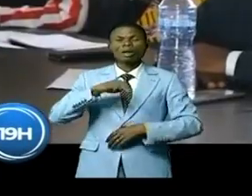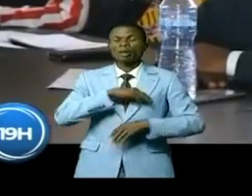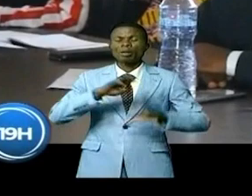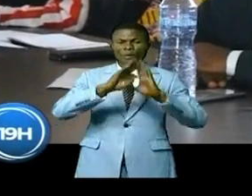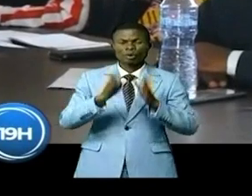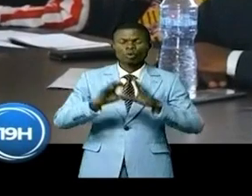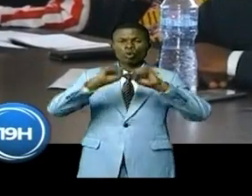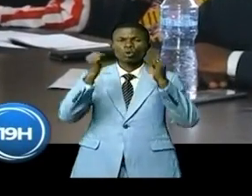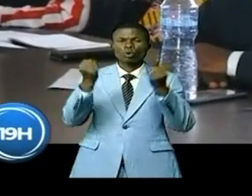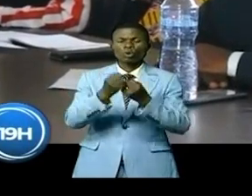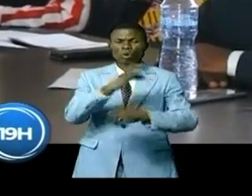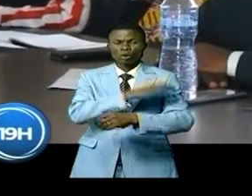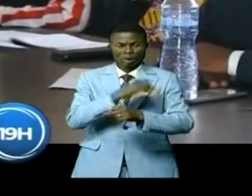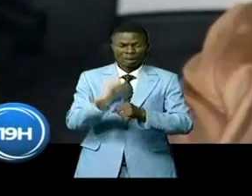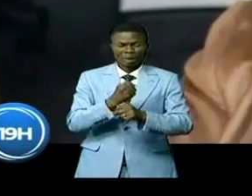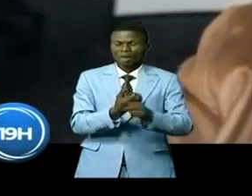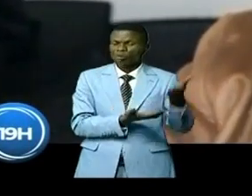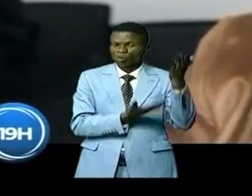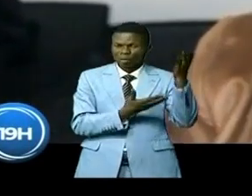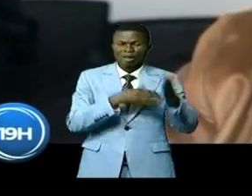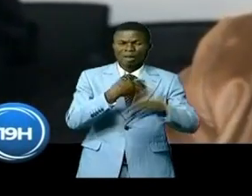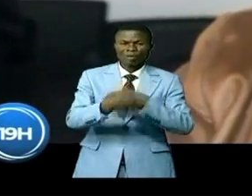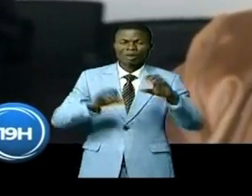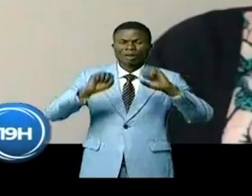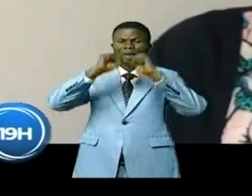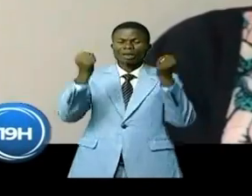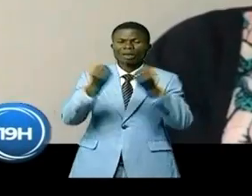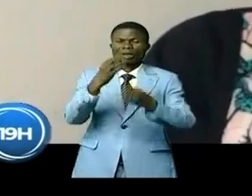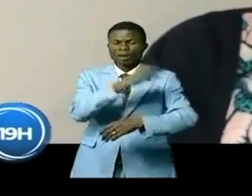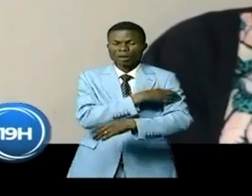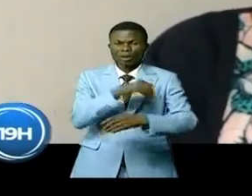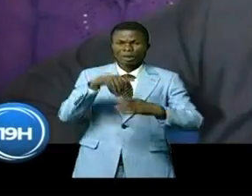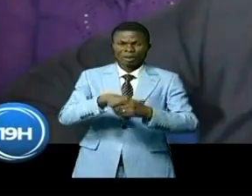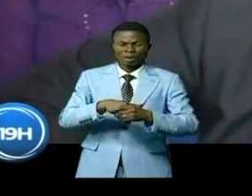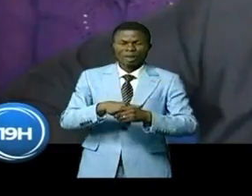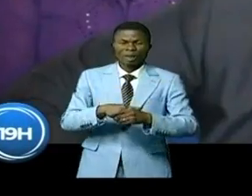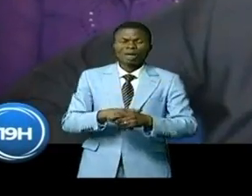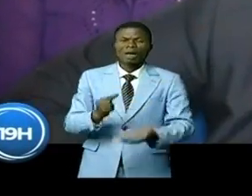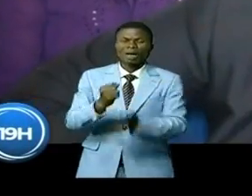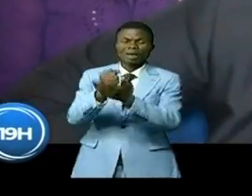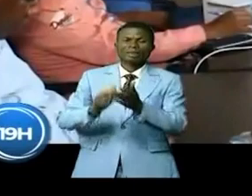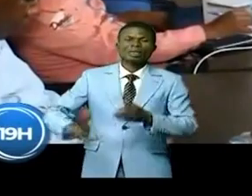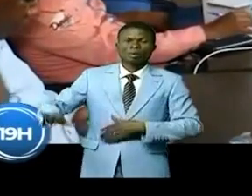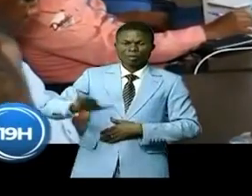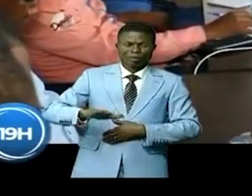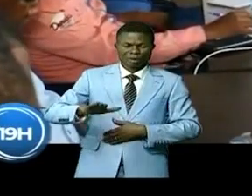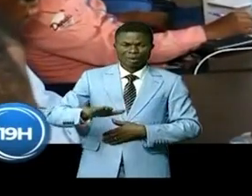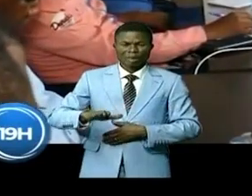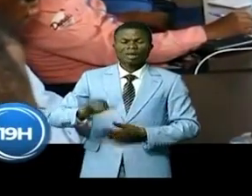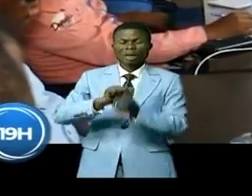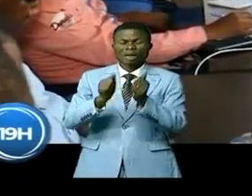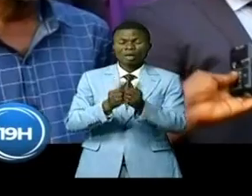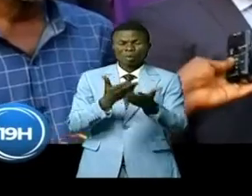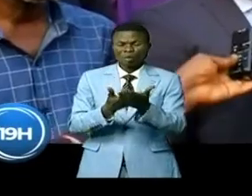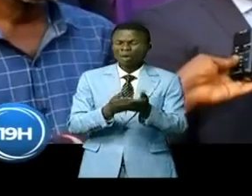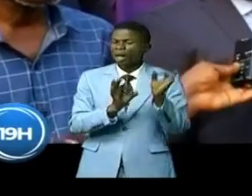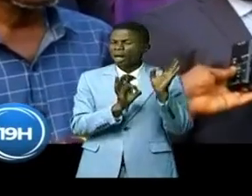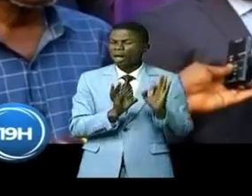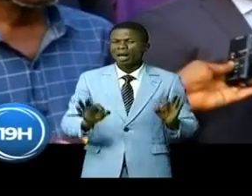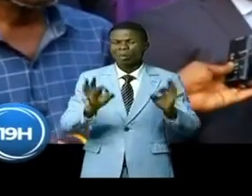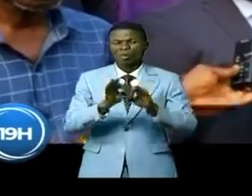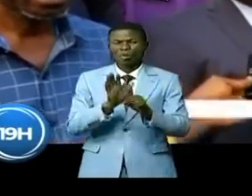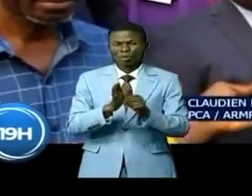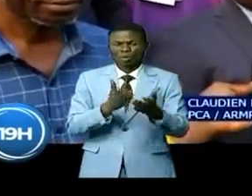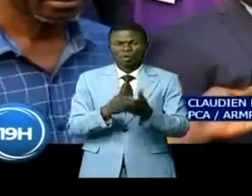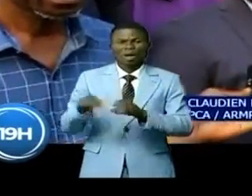civile. Vu le travail important que doit jouer la société civile dans la vie de la nation, cette étape de redevabilité est indispensable. Il y a beaucoup